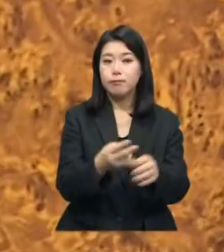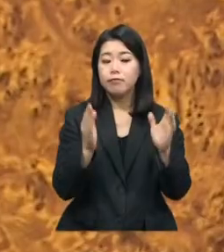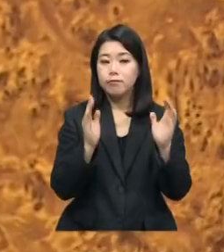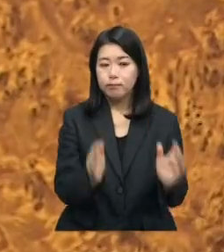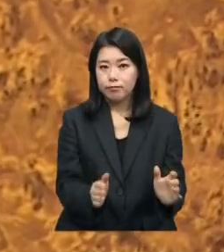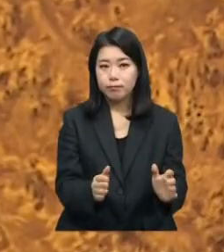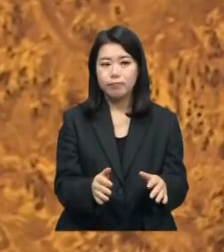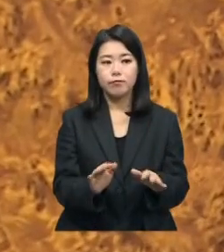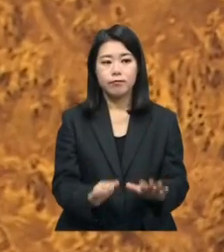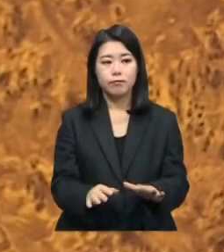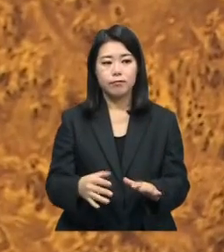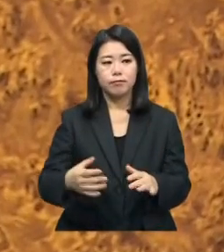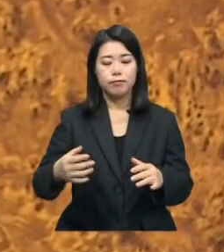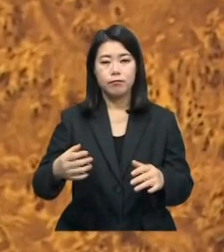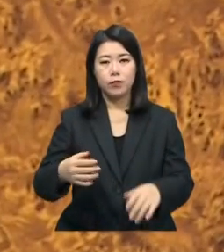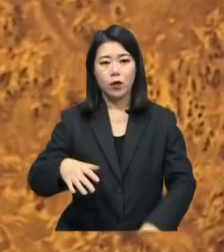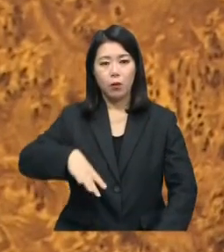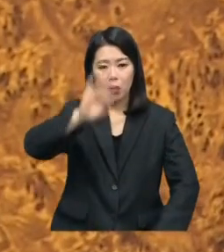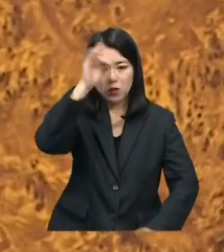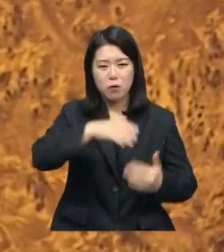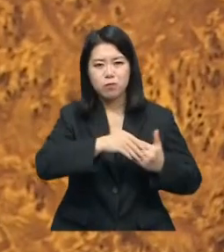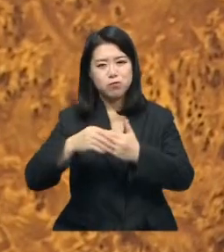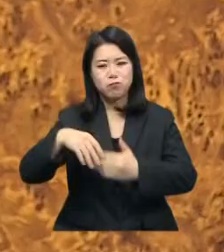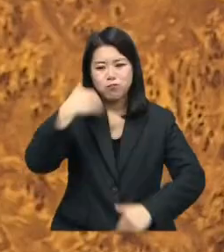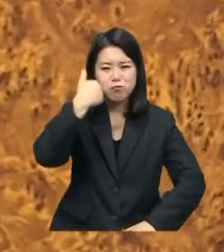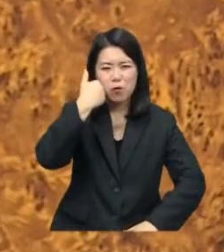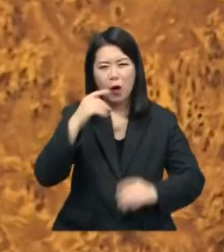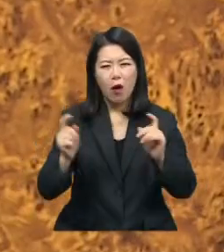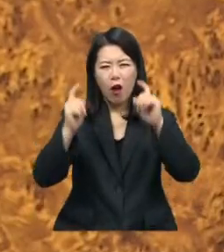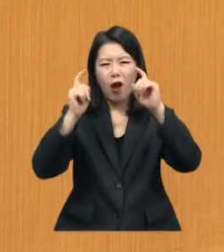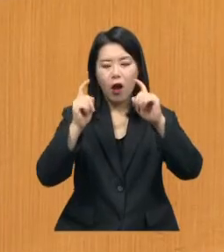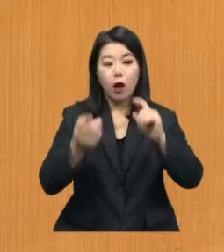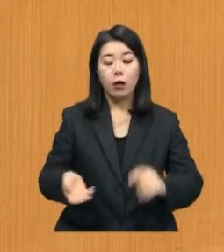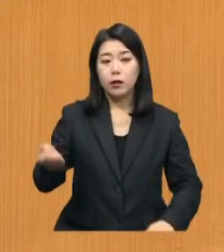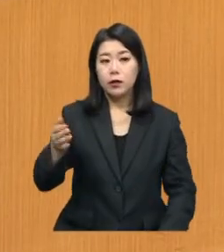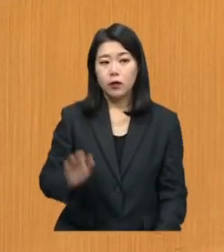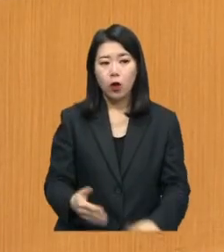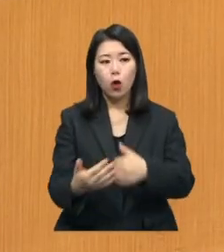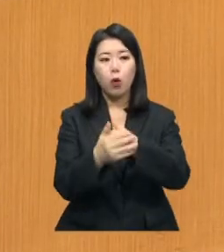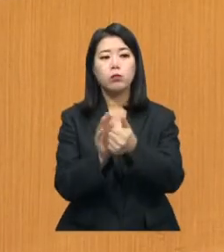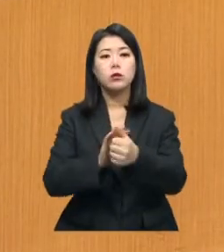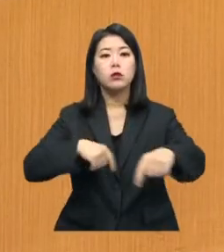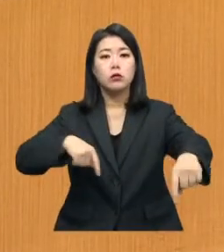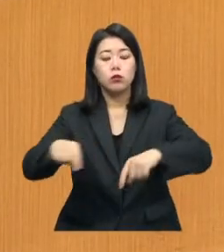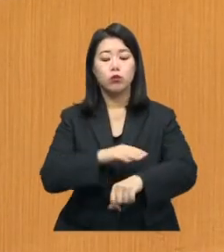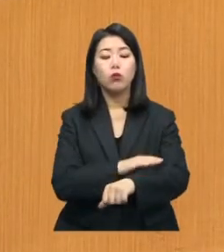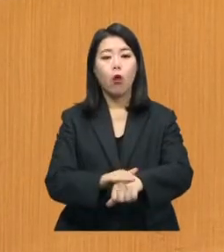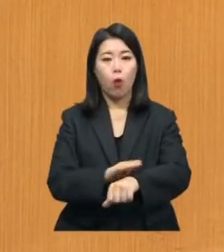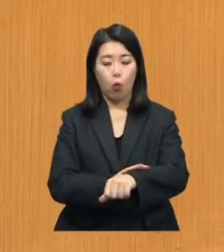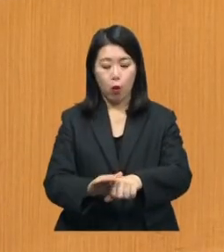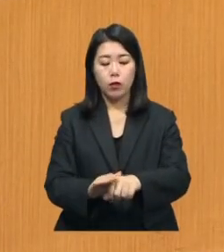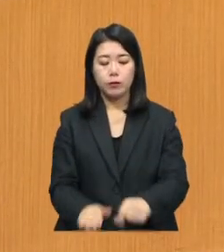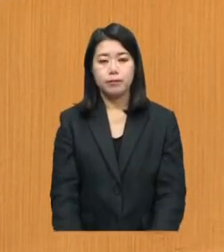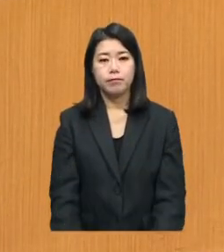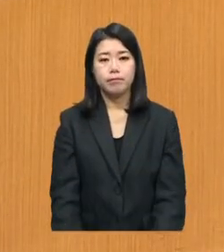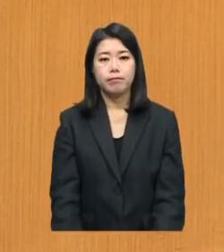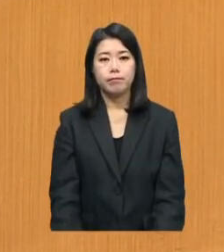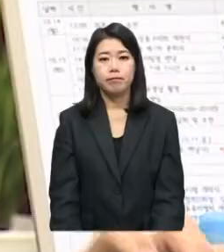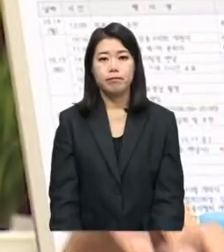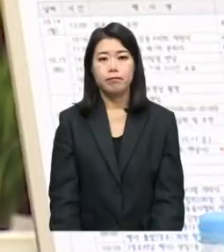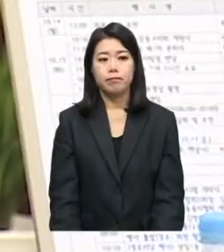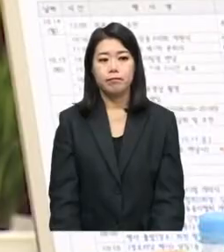의회는 주도권 다툼이 격렬하게 전개될 것으로 보였지만 협치에 근접했다는 평가가